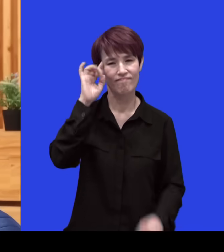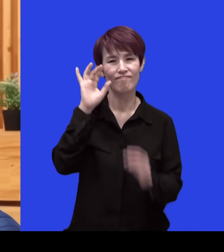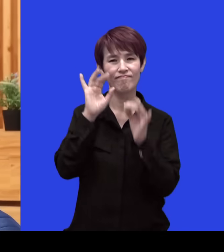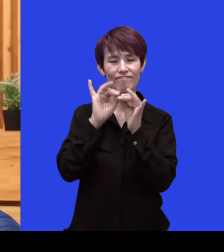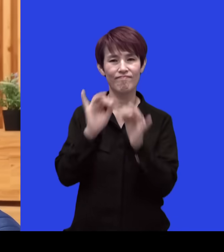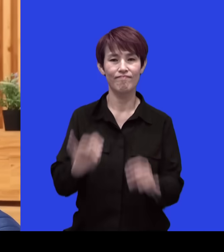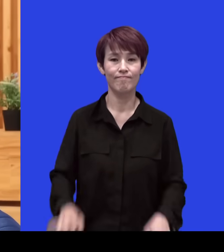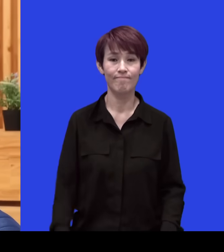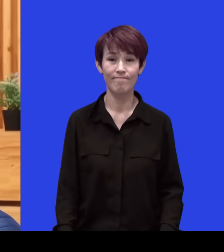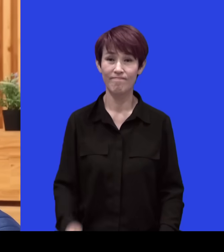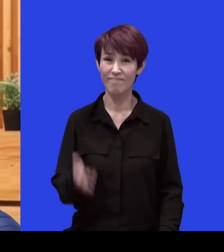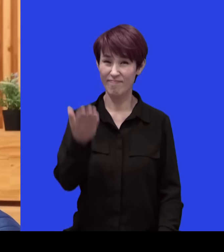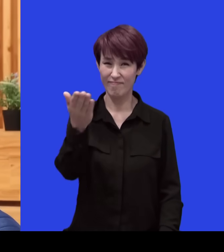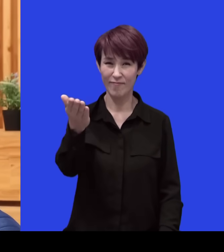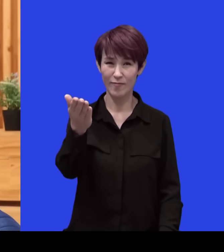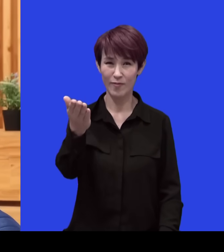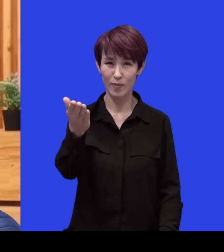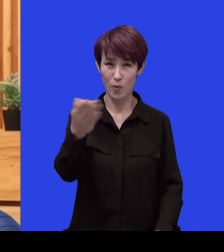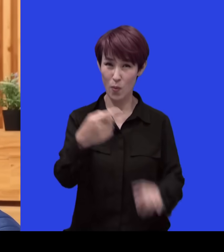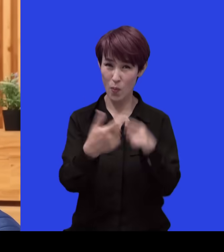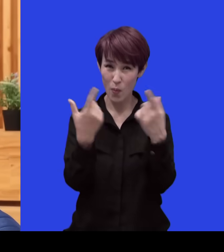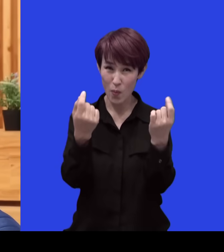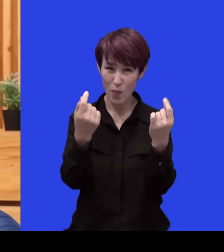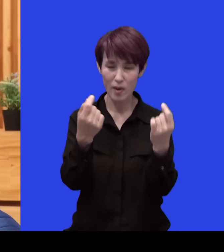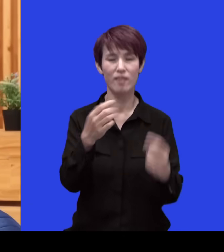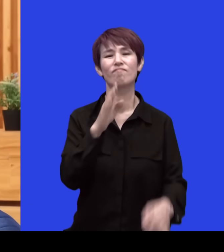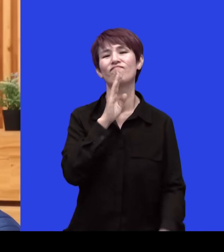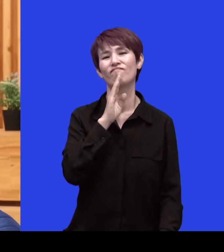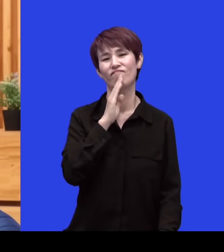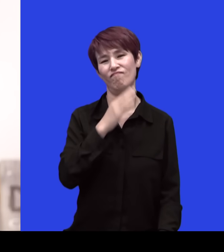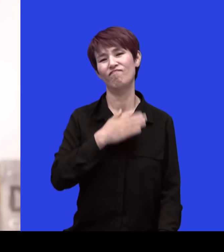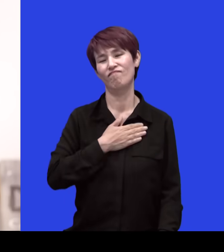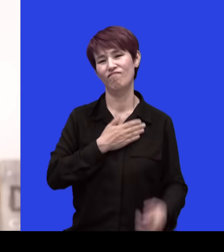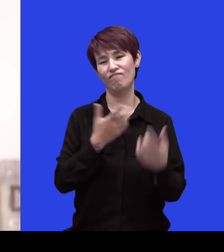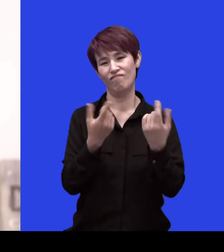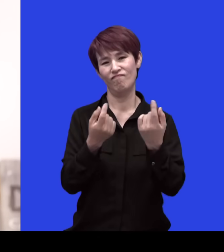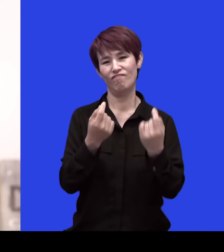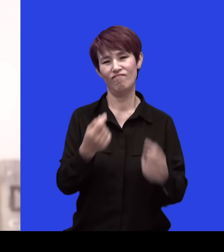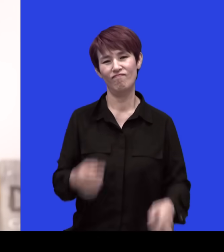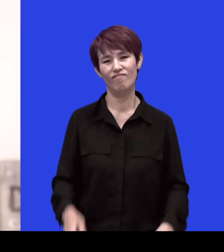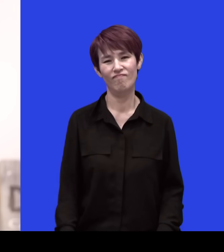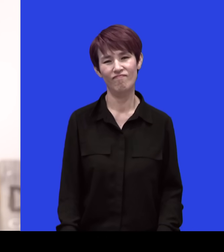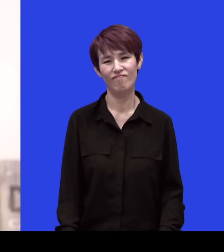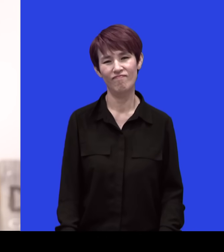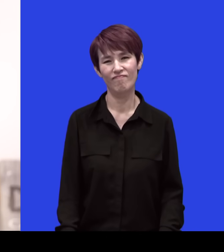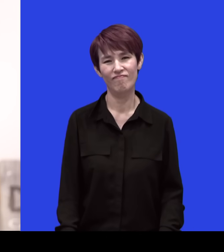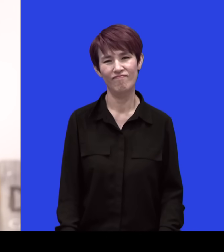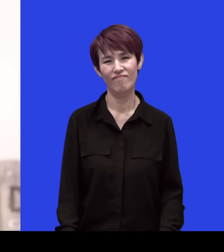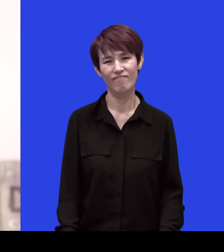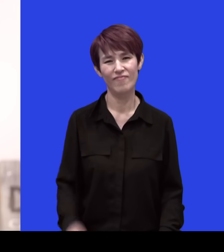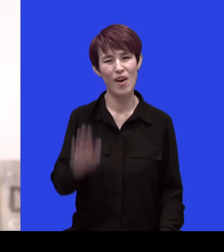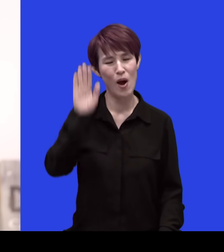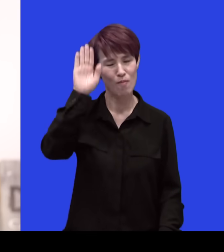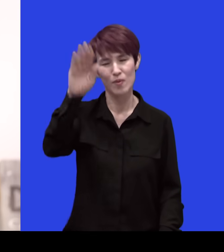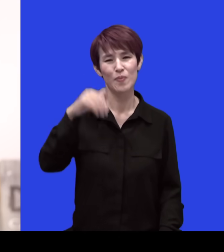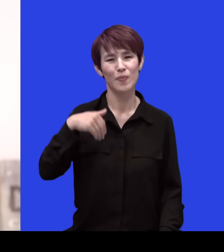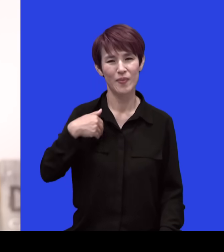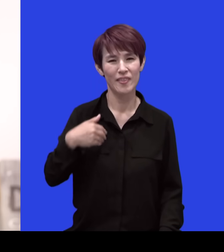예, 목사님도 그렇게 기억되기를 원하세요? 어떻게? 그렇죠. 네. 네, 약해서 모르지 어떻게 될지 네.